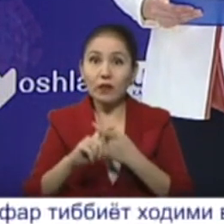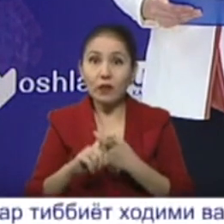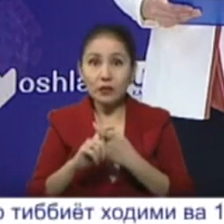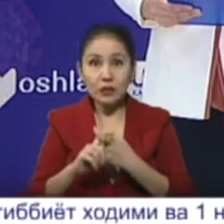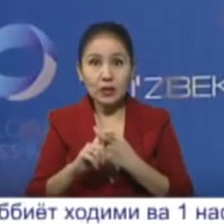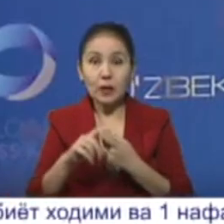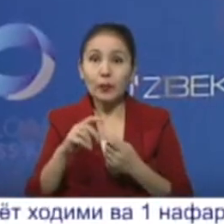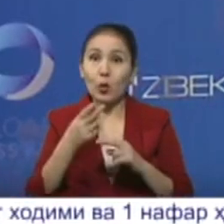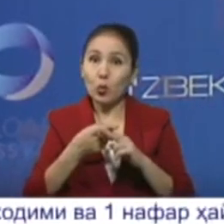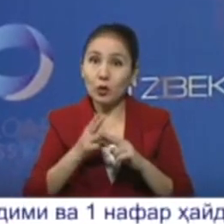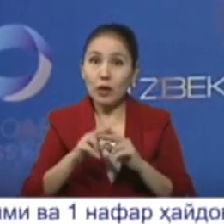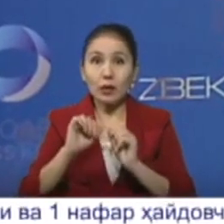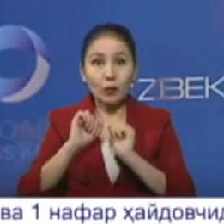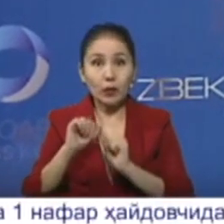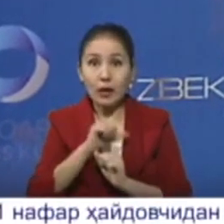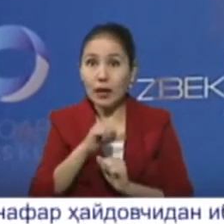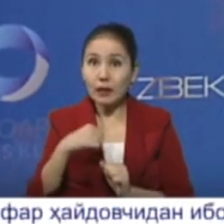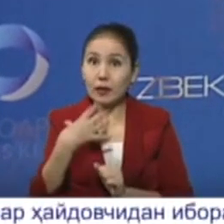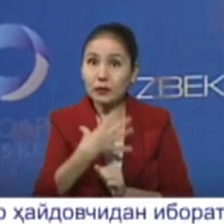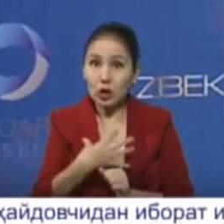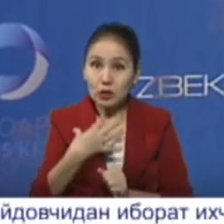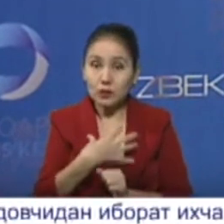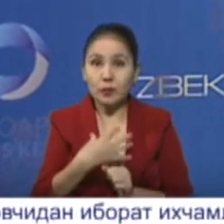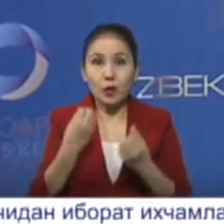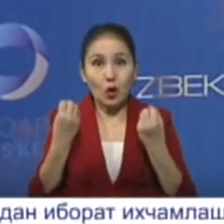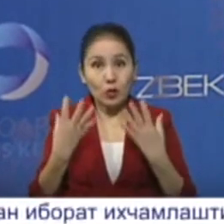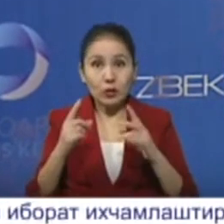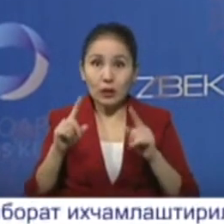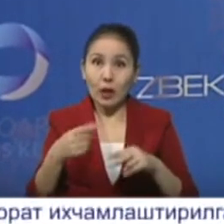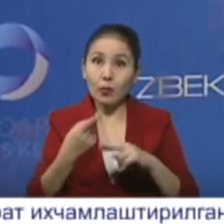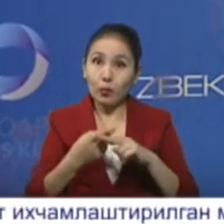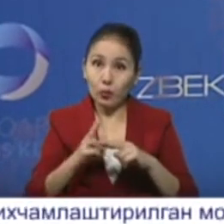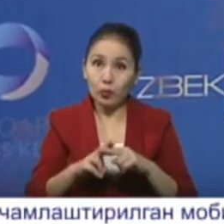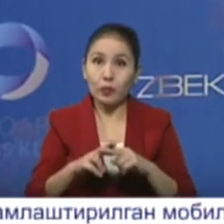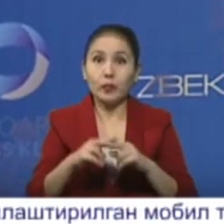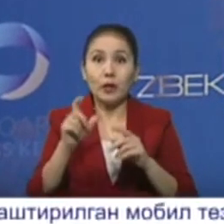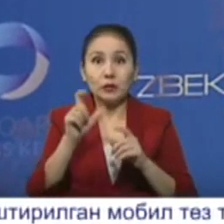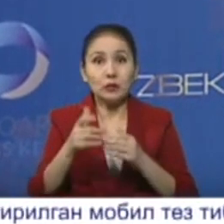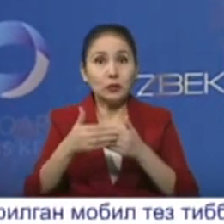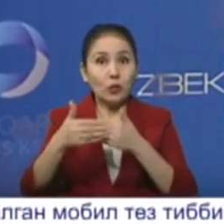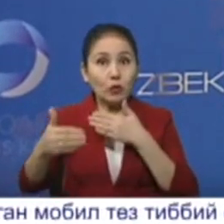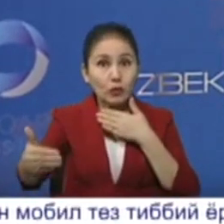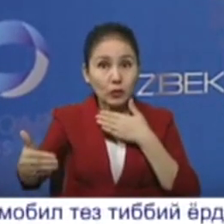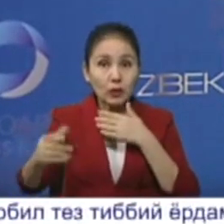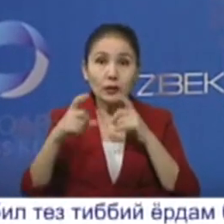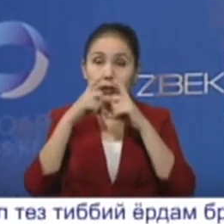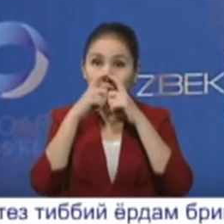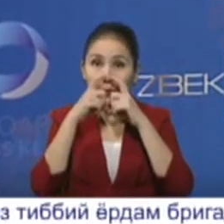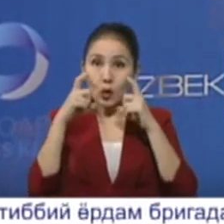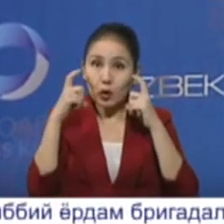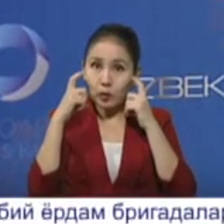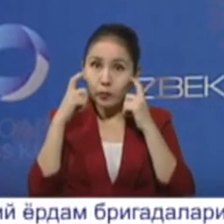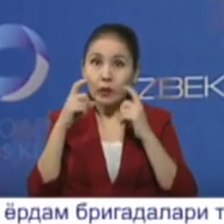turlaridan. Bundan himoyalanishdagi eng asosiy va oddiygina talablar bu ijtimoiy masofani saqlash, tibbiy niqob taqish